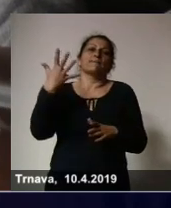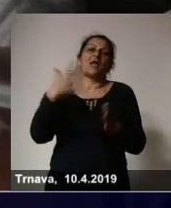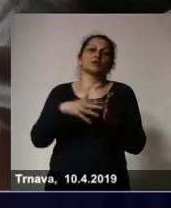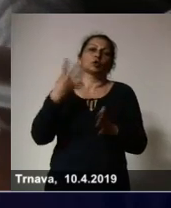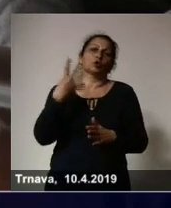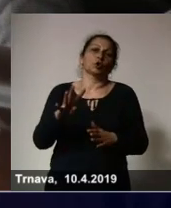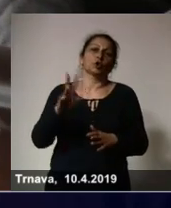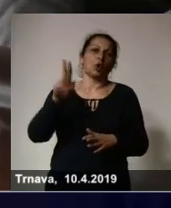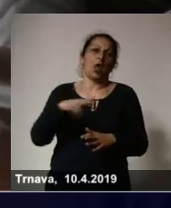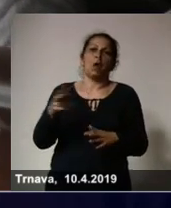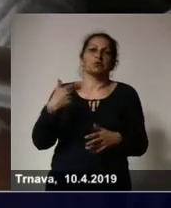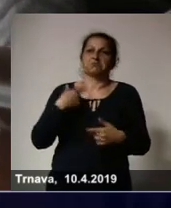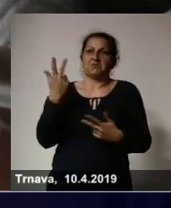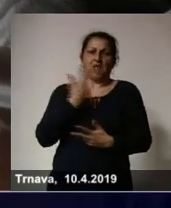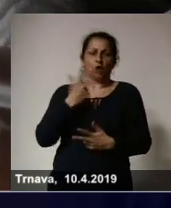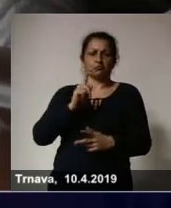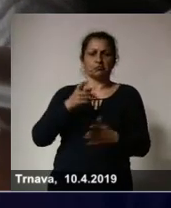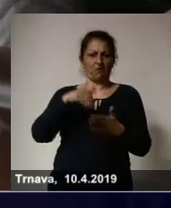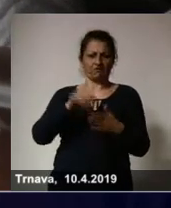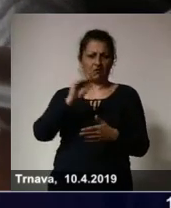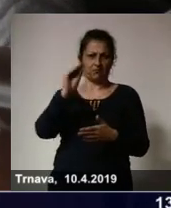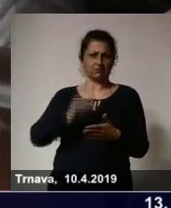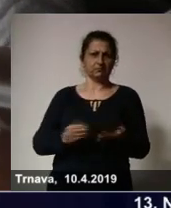5 400 eur. Tomu nerozumiem.